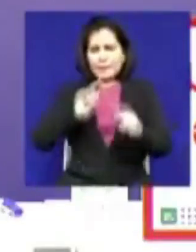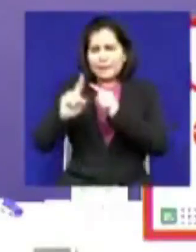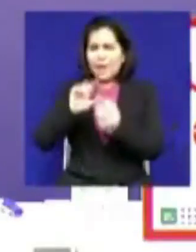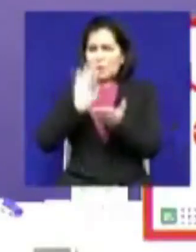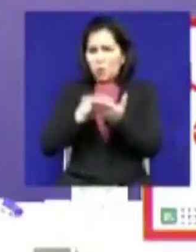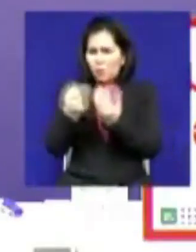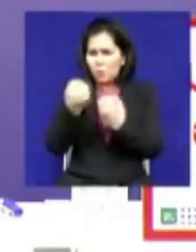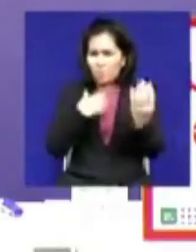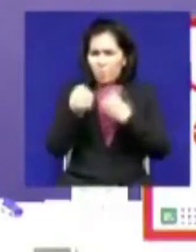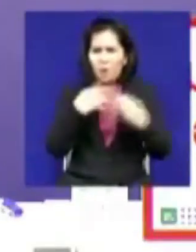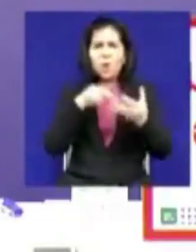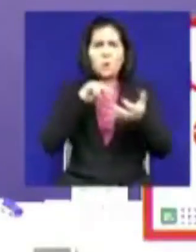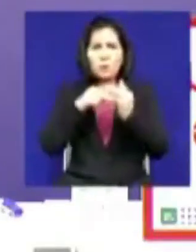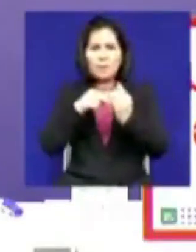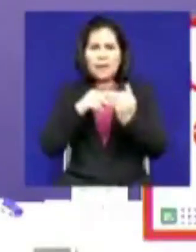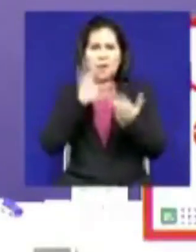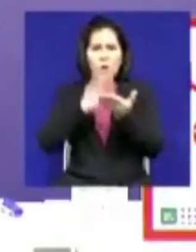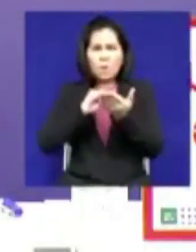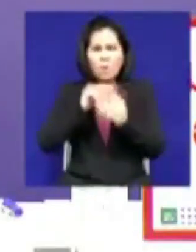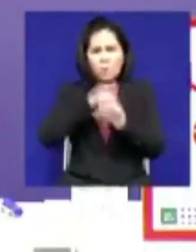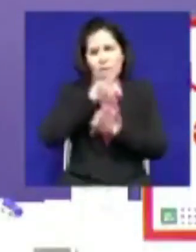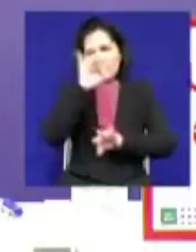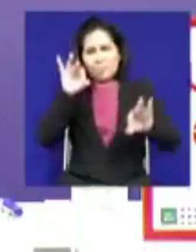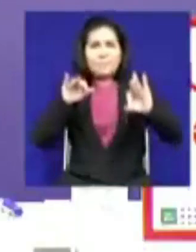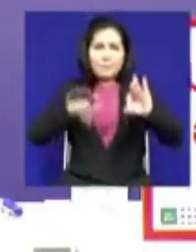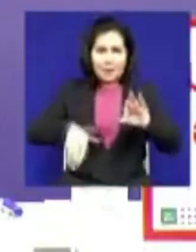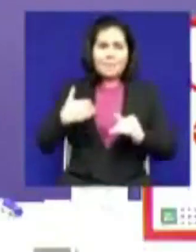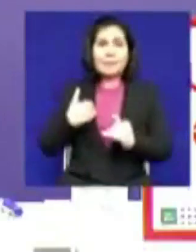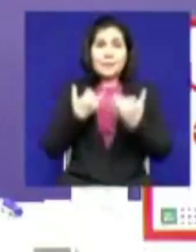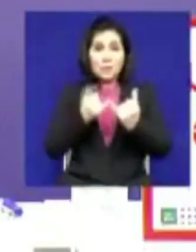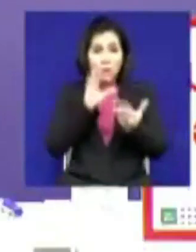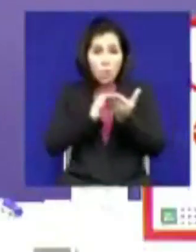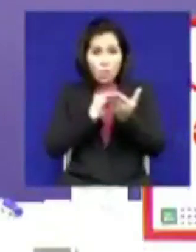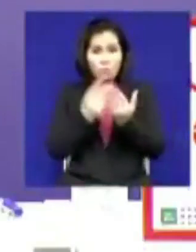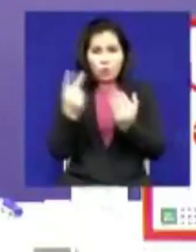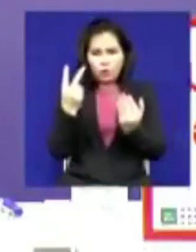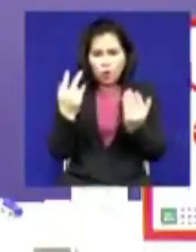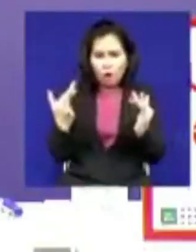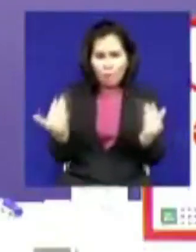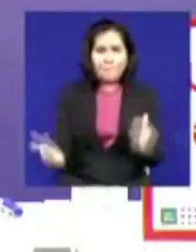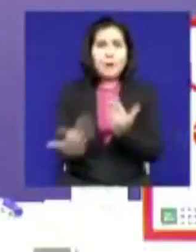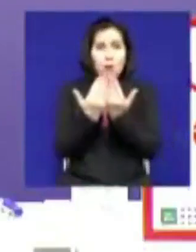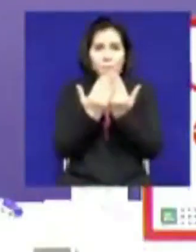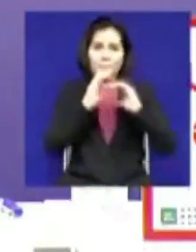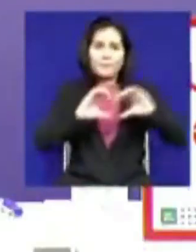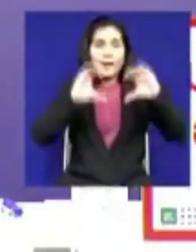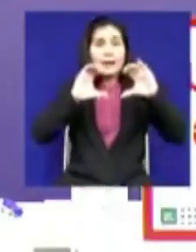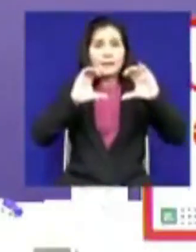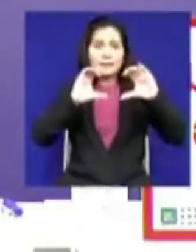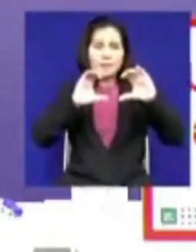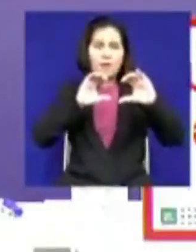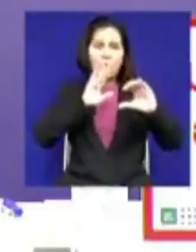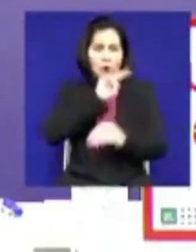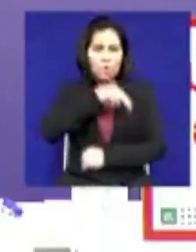เฉยๆทุกวันนี้มีโซเชียลมีเดียถ้าผู้ป่วยมีมากเขาก็โพสต์แล้วถ้ามีคนป่วยเจ็บตายคงปิดไม่ได้ใน